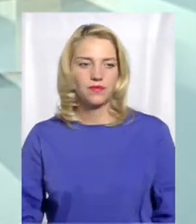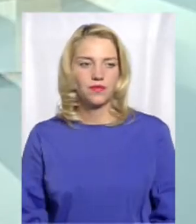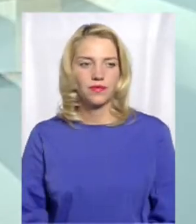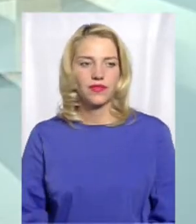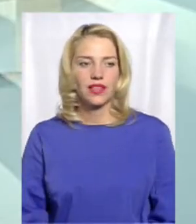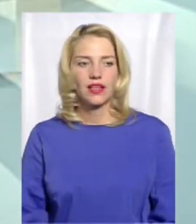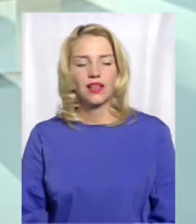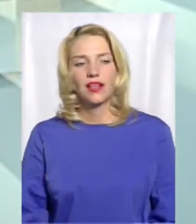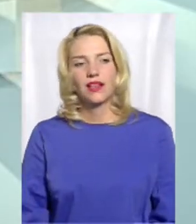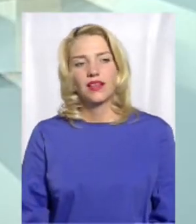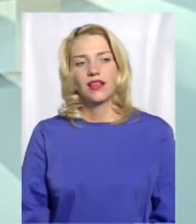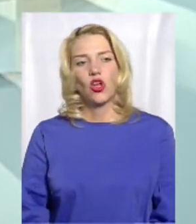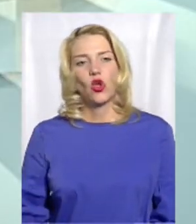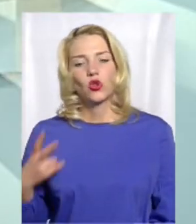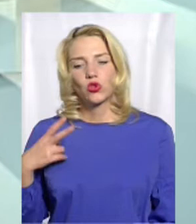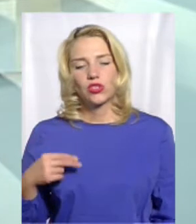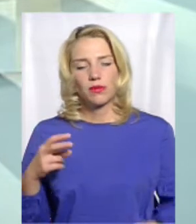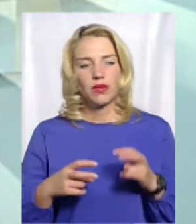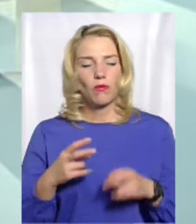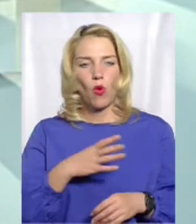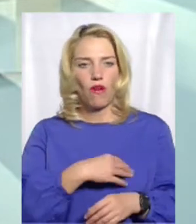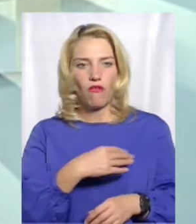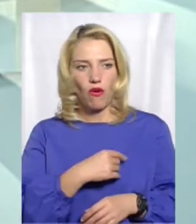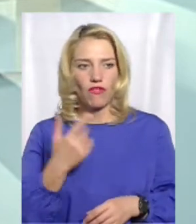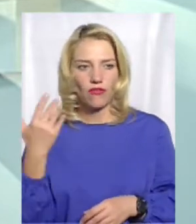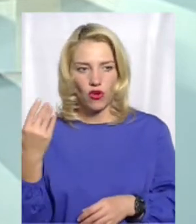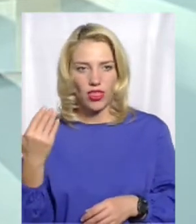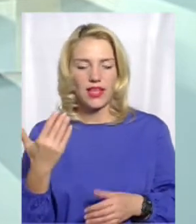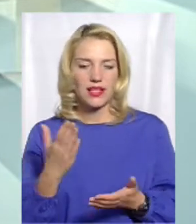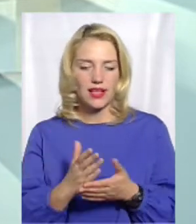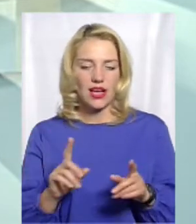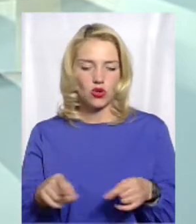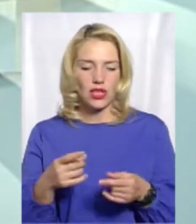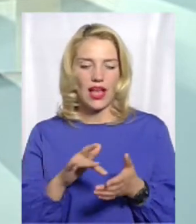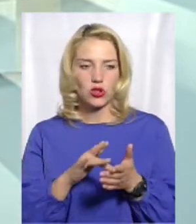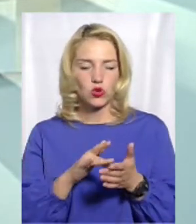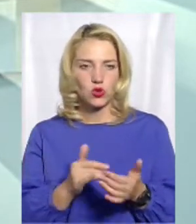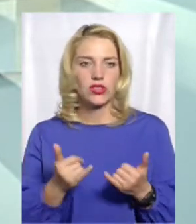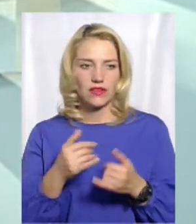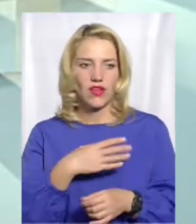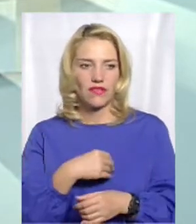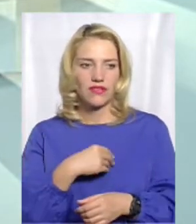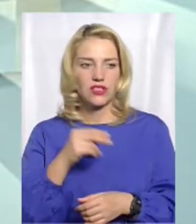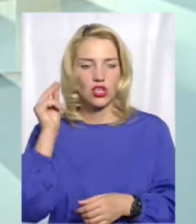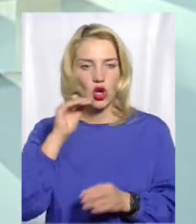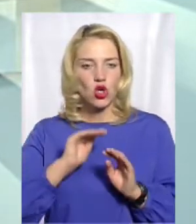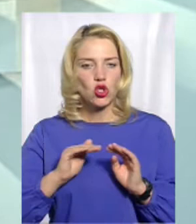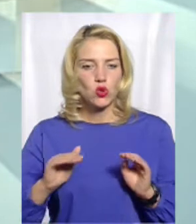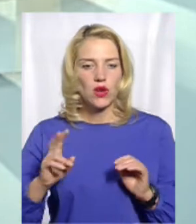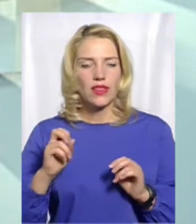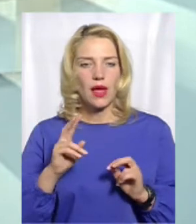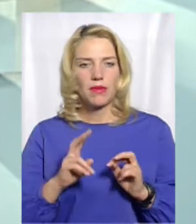Дочірнє підприємство «Бонарівка» у Львові, вони, наскільки я знаю, вони організовують екскурсії для львівських школярів